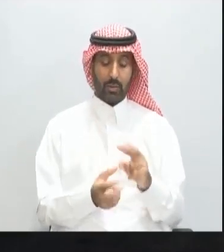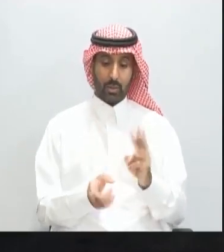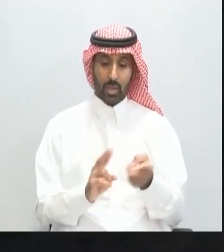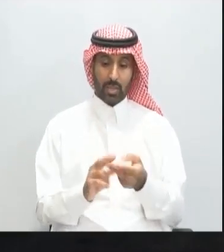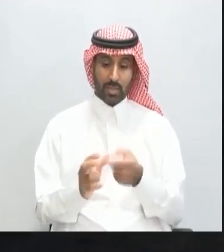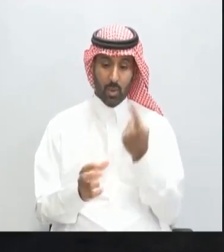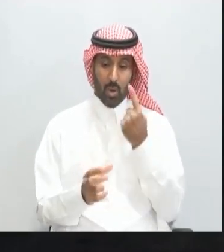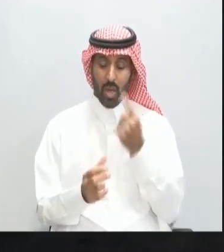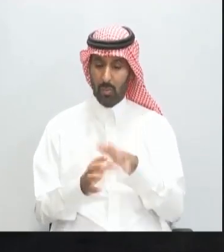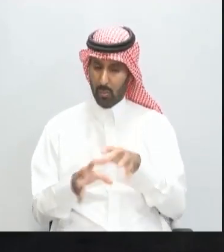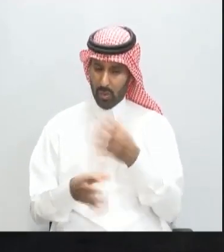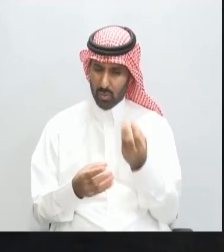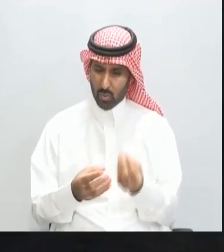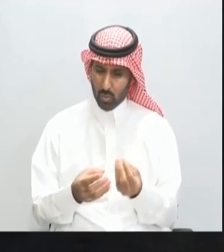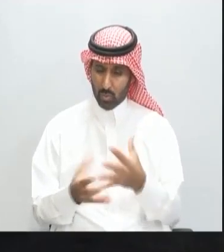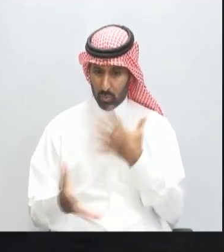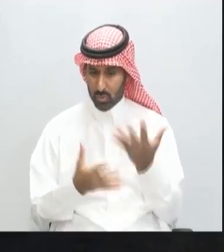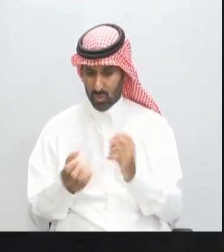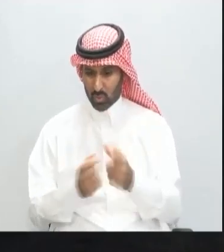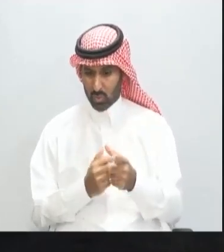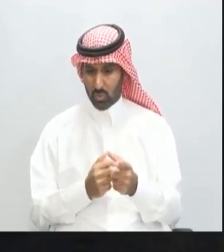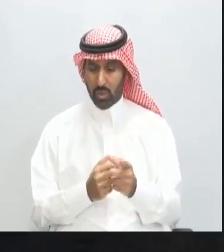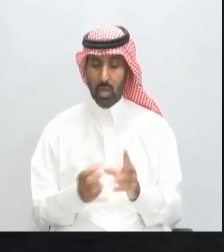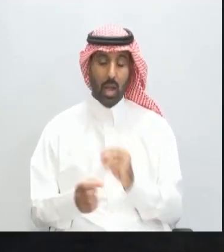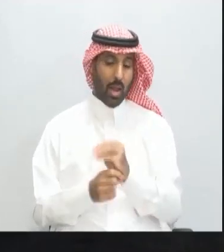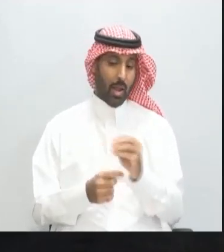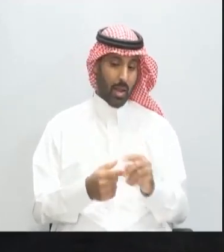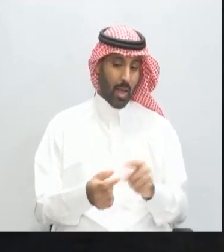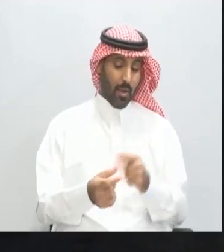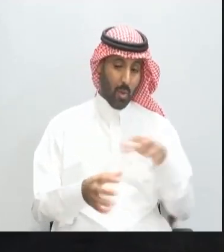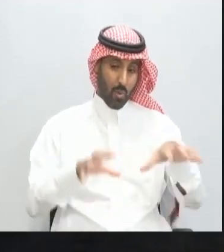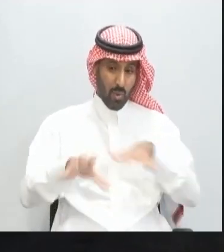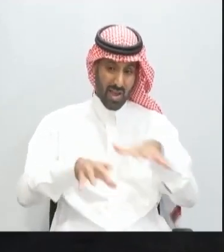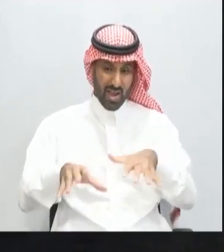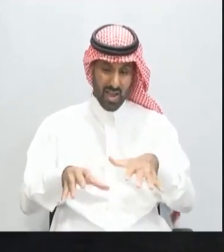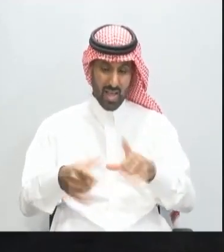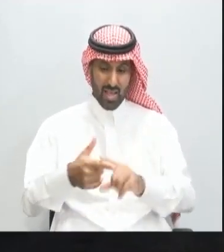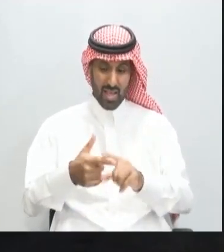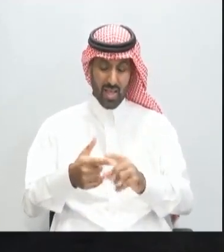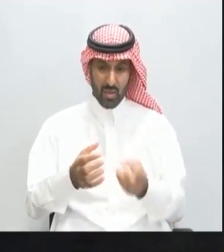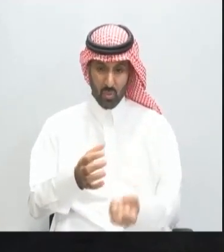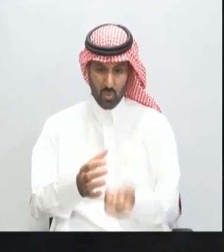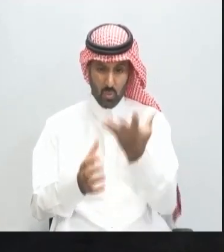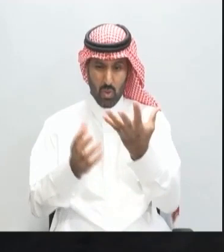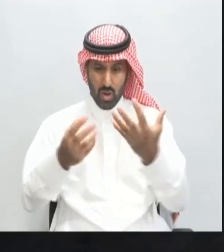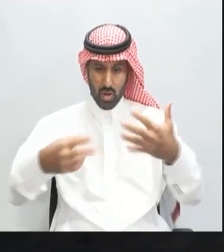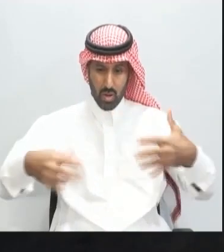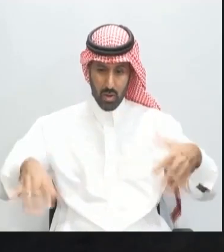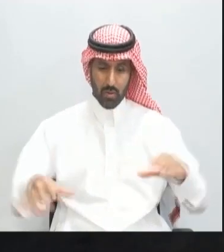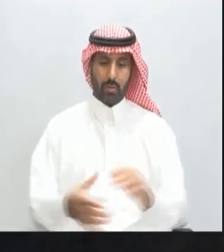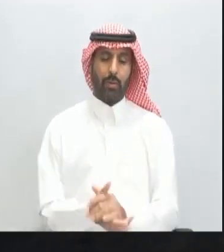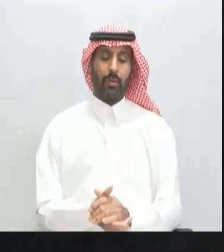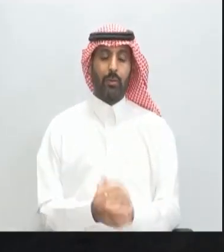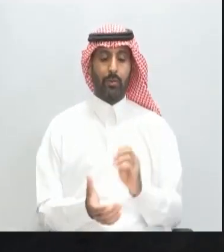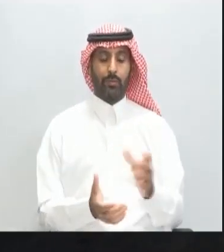على شكلين حركات بطيئه وحركات سريعه وتعرفت انا وانتم على حركه البطيئه وتعرفت انا وانتم ايضا